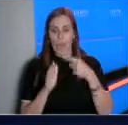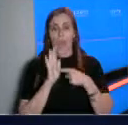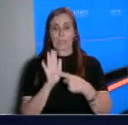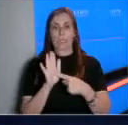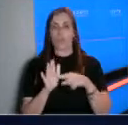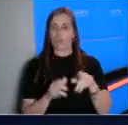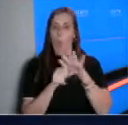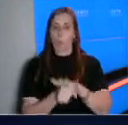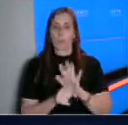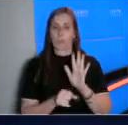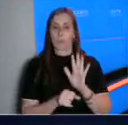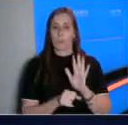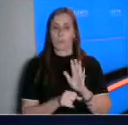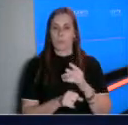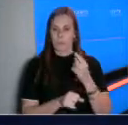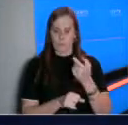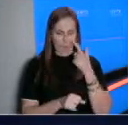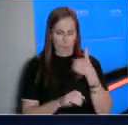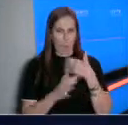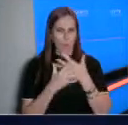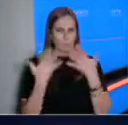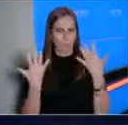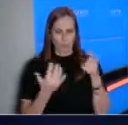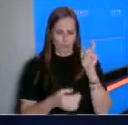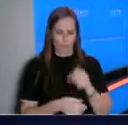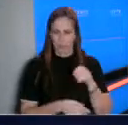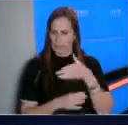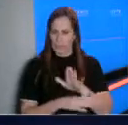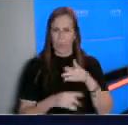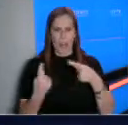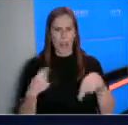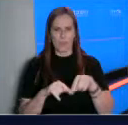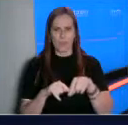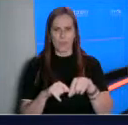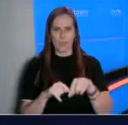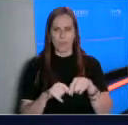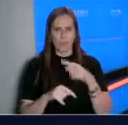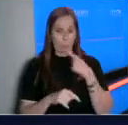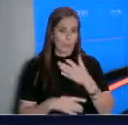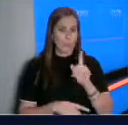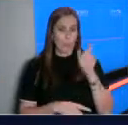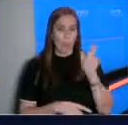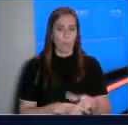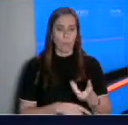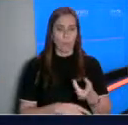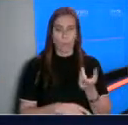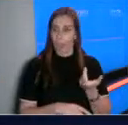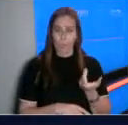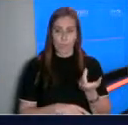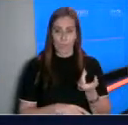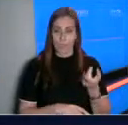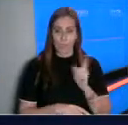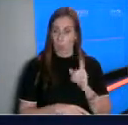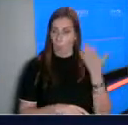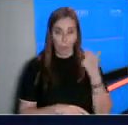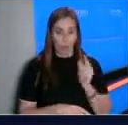על זה. שהוא לוביסט ומטעם. כי תחשבו, זה נשמע לנו מאוד טבעי שאותו בן אדם נכנס לוועדה ומזדהה, אבל זה